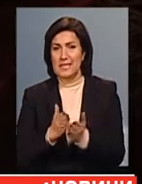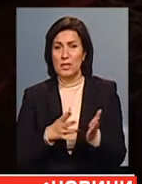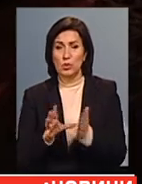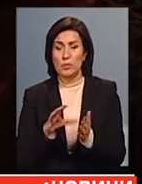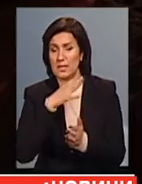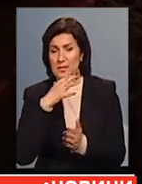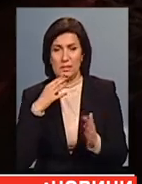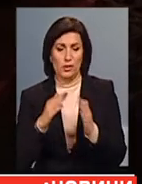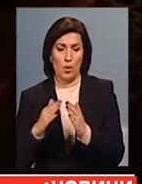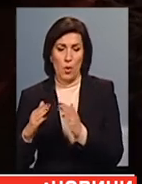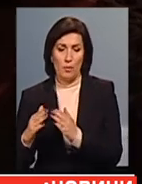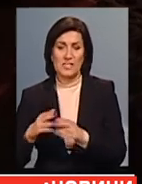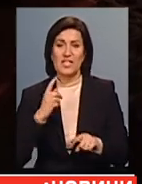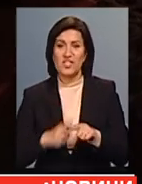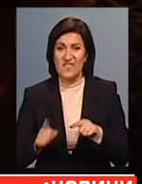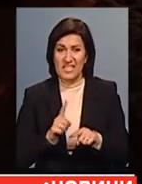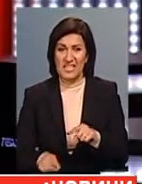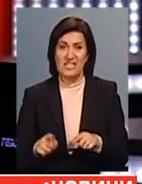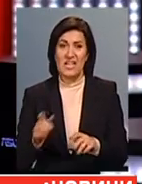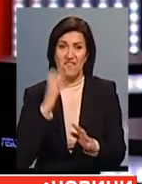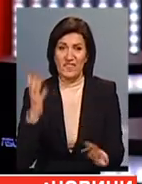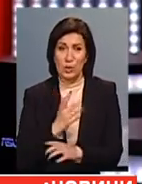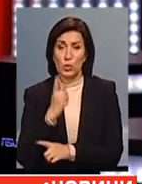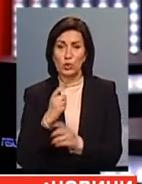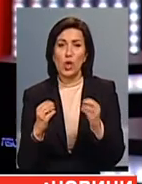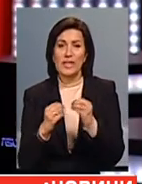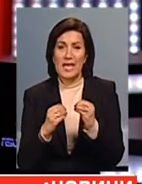тисячі обійств. Швидкість вітру сягала 110 км за годину.